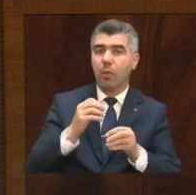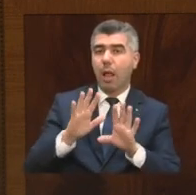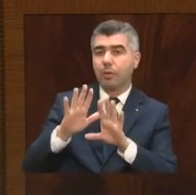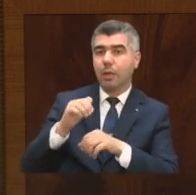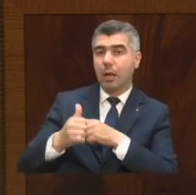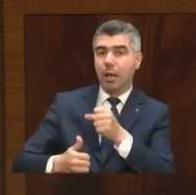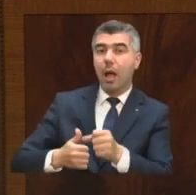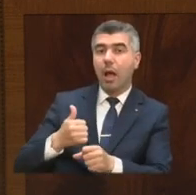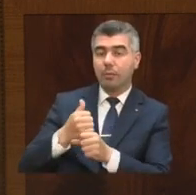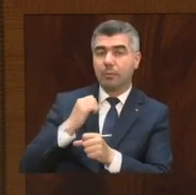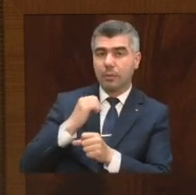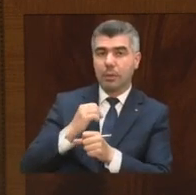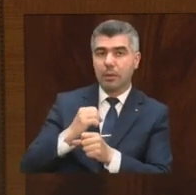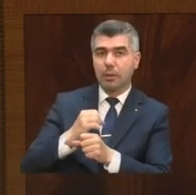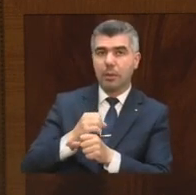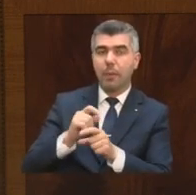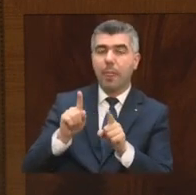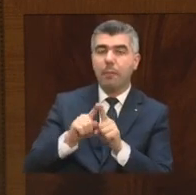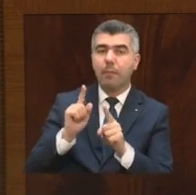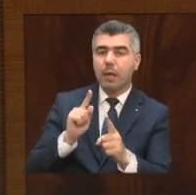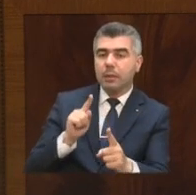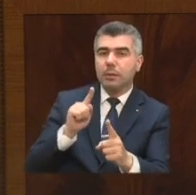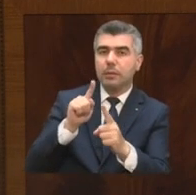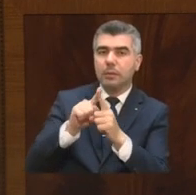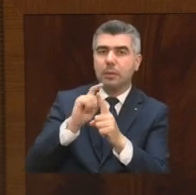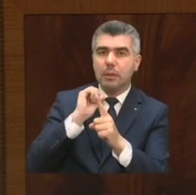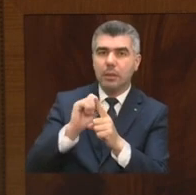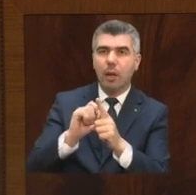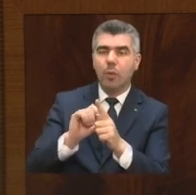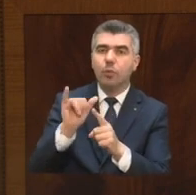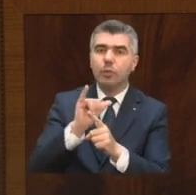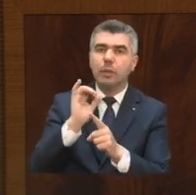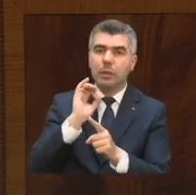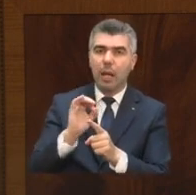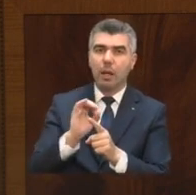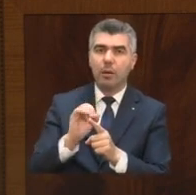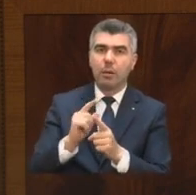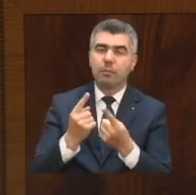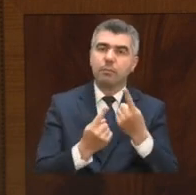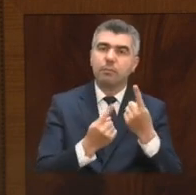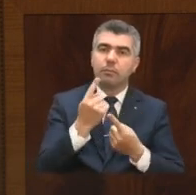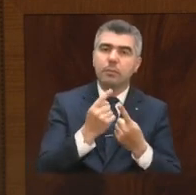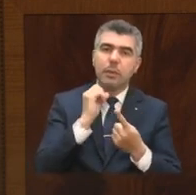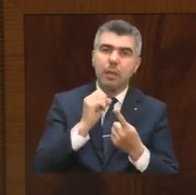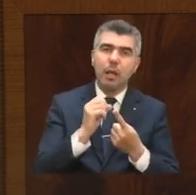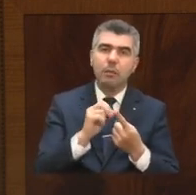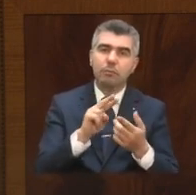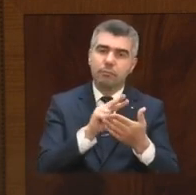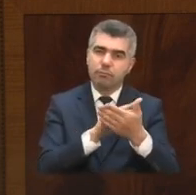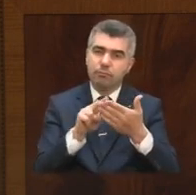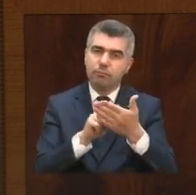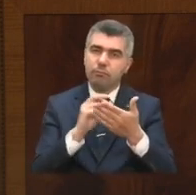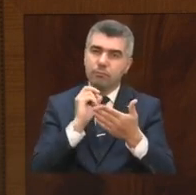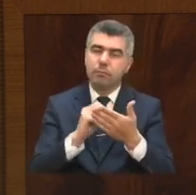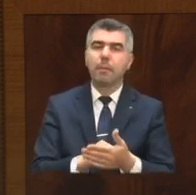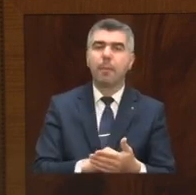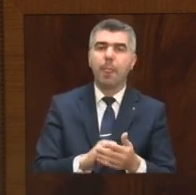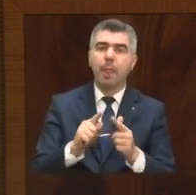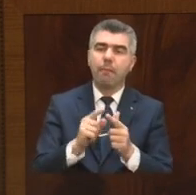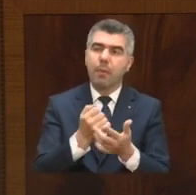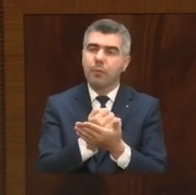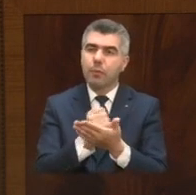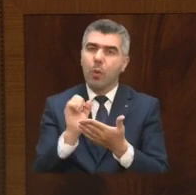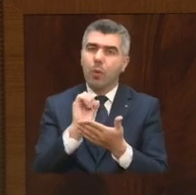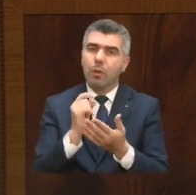اصلاح بيداغوجي ركز على البعد الممهنا على حساب البعد المعرفي والعلمي والتربوي بلغى حتى بل